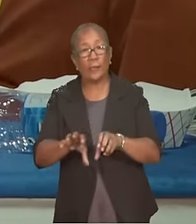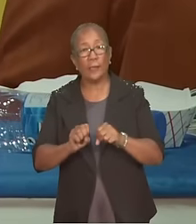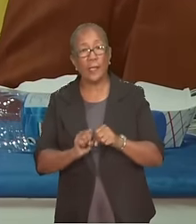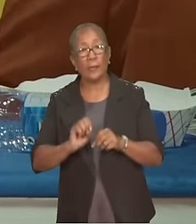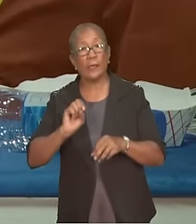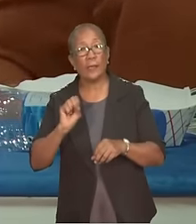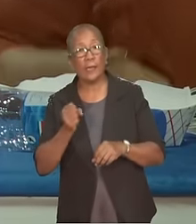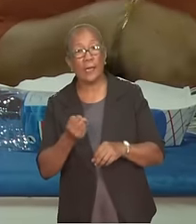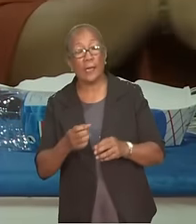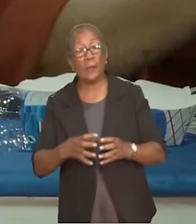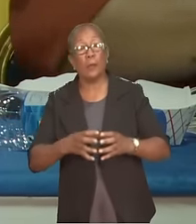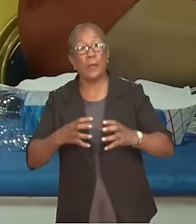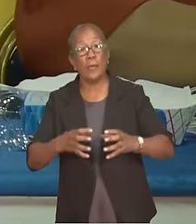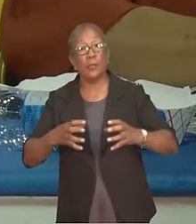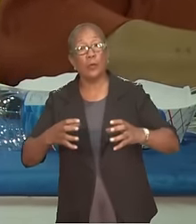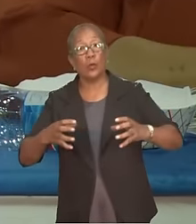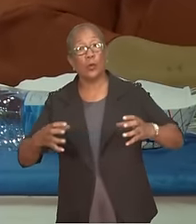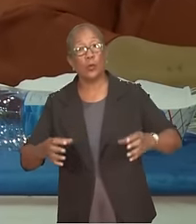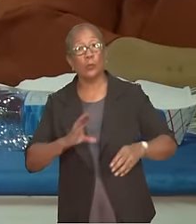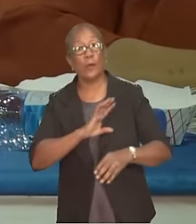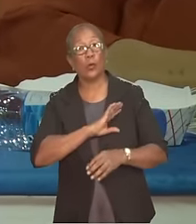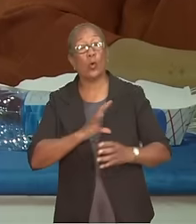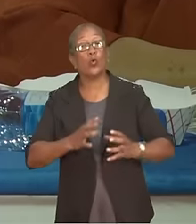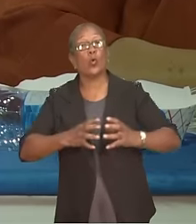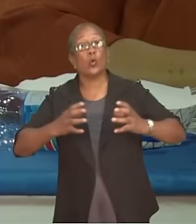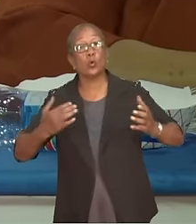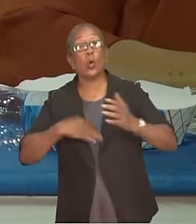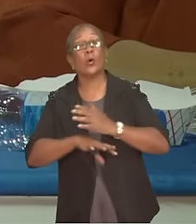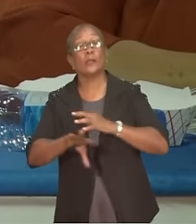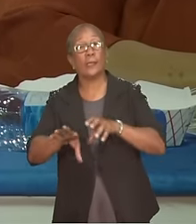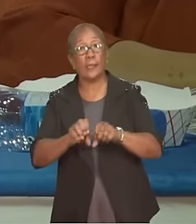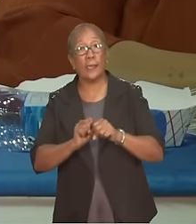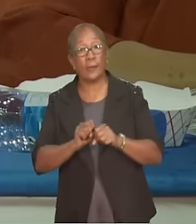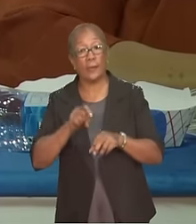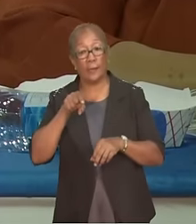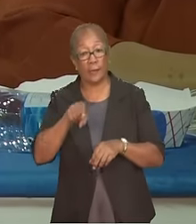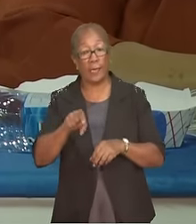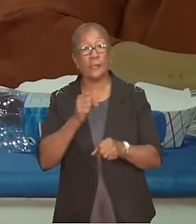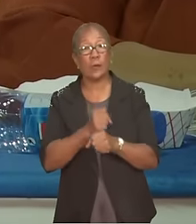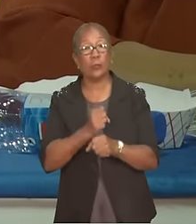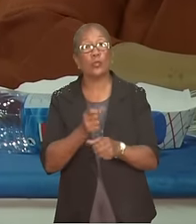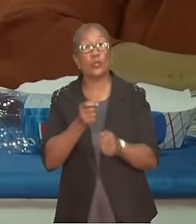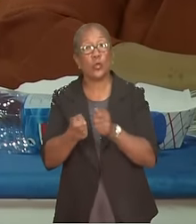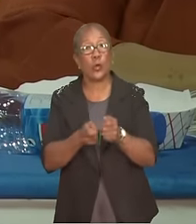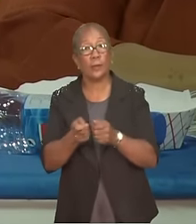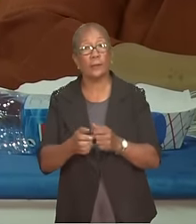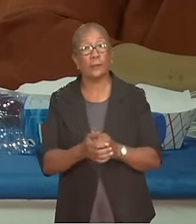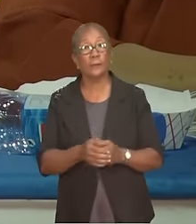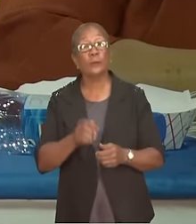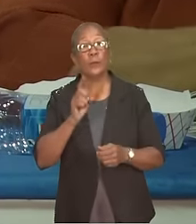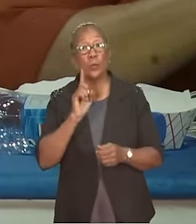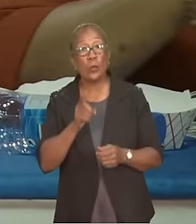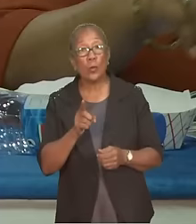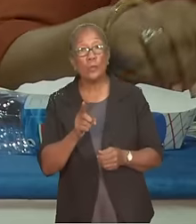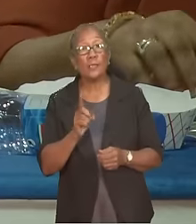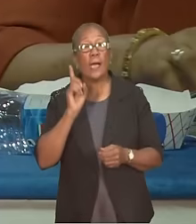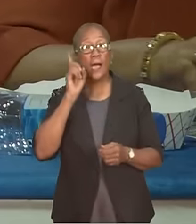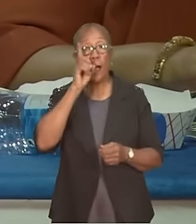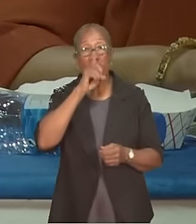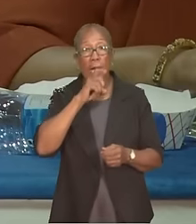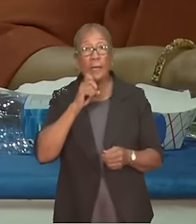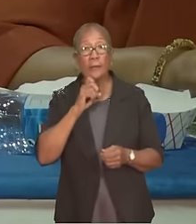zijn middelgrote, maar uiteraard ook grote ondernemingen die daarvoor moeten zorgen. Dus als overheid